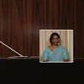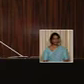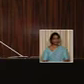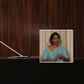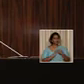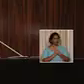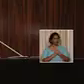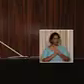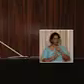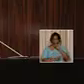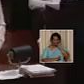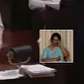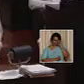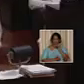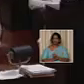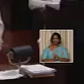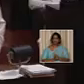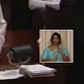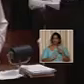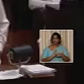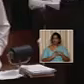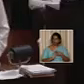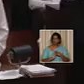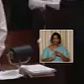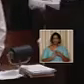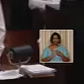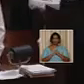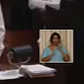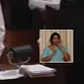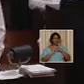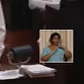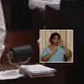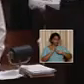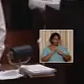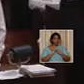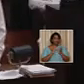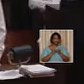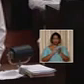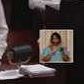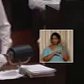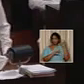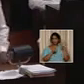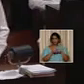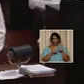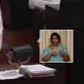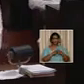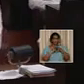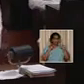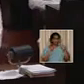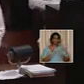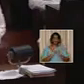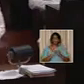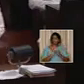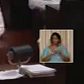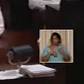ගරු කථානායකතුමනි ශ්‍රී ලංකාවේ ජාතික විශ්වවිද්‍යාල පද්ධතිය පෙර නොවිරු අයුරින් විශාල අර්බුදයකට මුහුණ